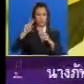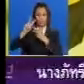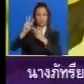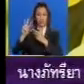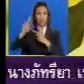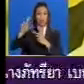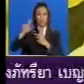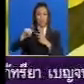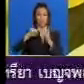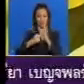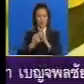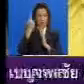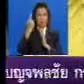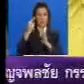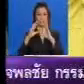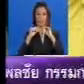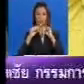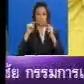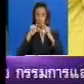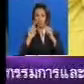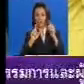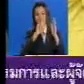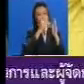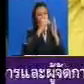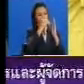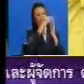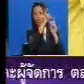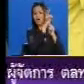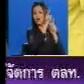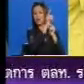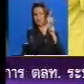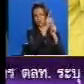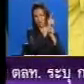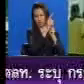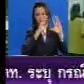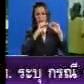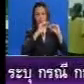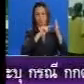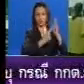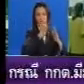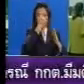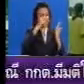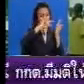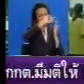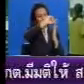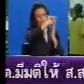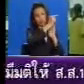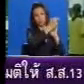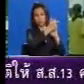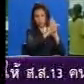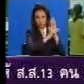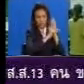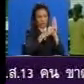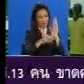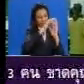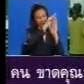เสือรุ่นแรกขึ้นที่อำเภอด่านซ้ายจังหวัดเลยได้ขยายผลการฝึกอบรมไปยังพื้นที่ต่างๆตามแนวชายแดนและกระจายไปยัง